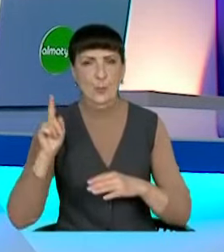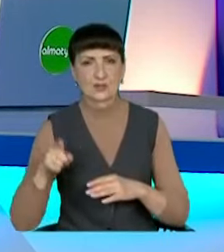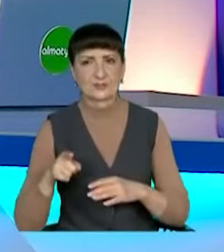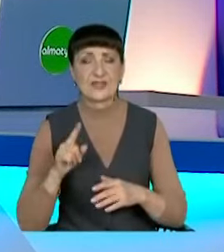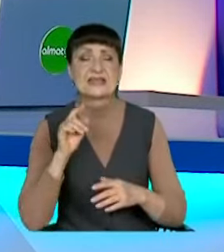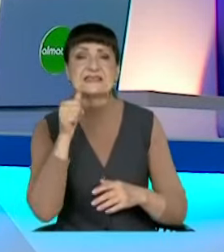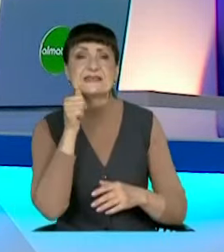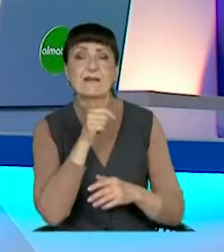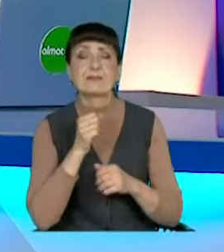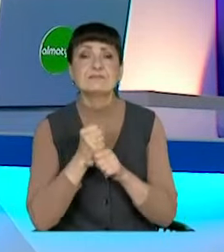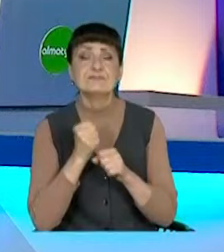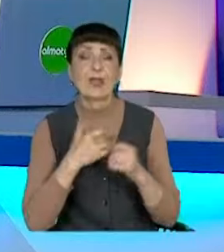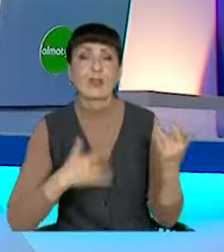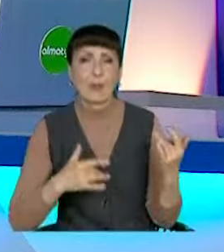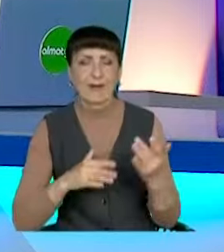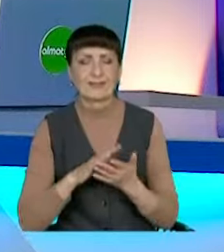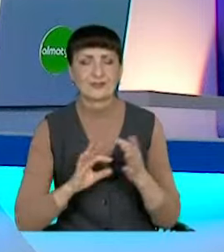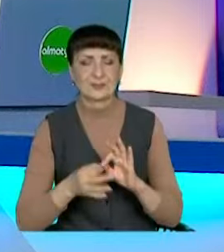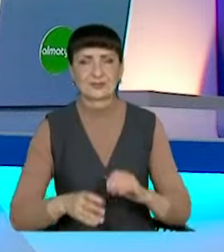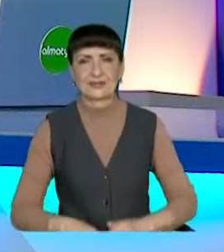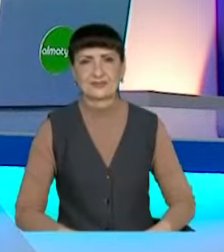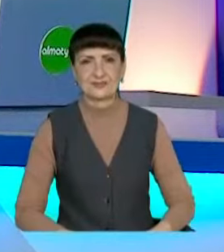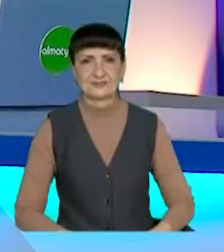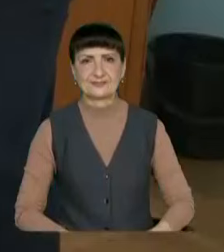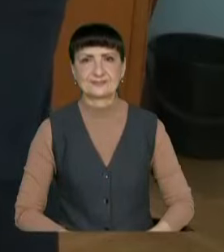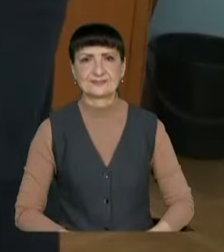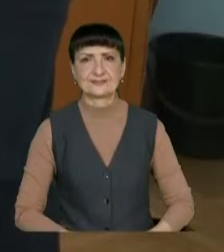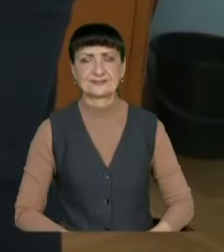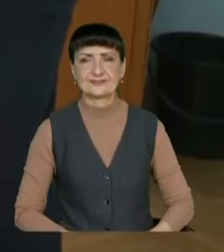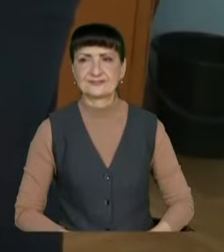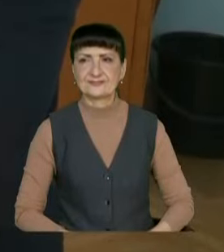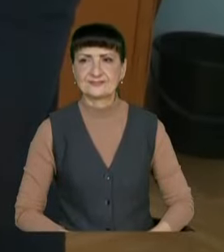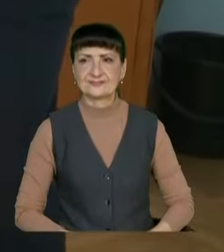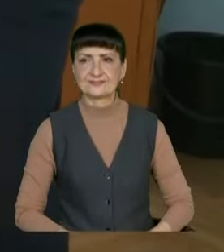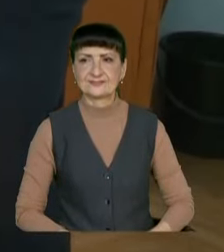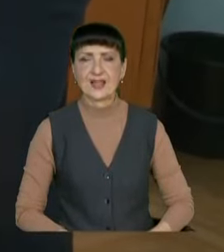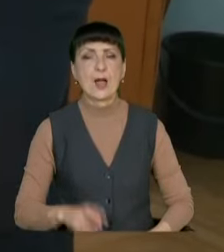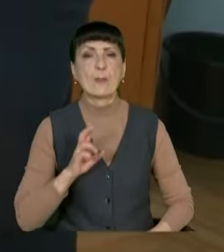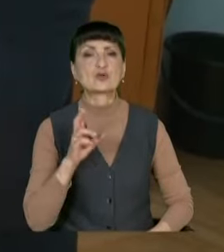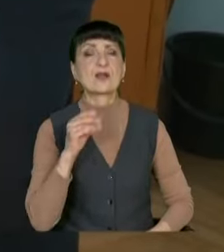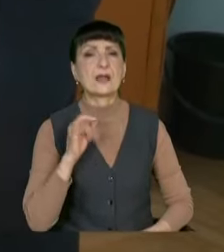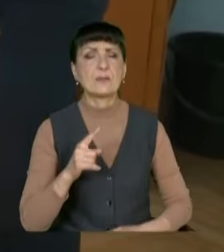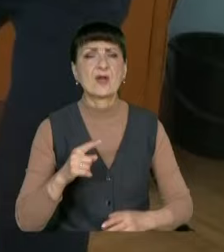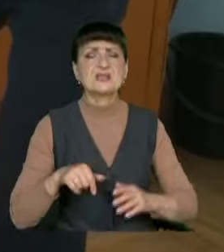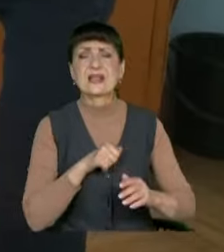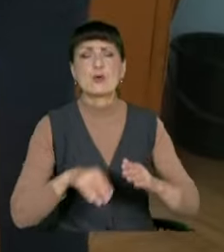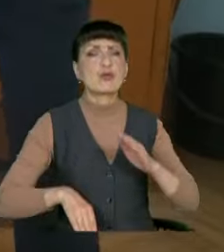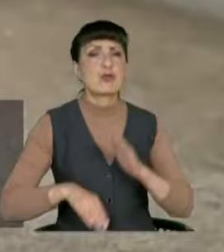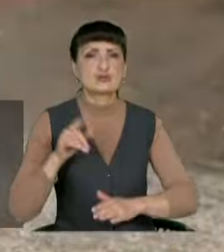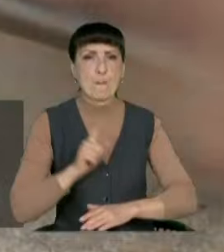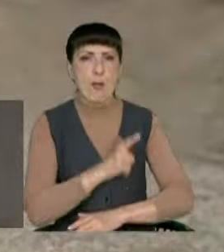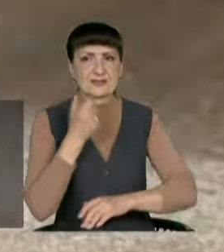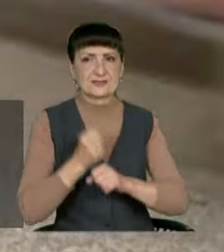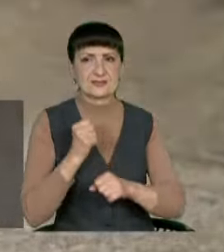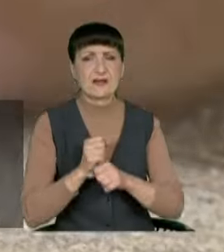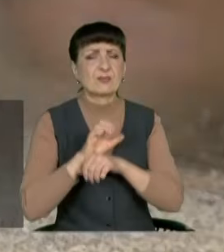Секреты изготовления у мастера узнавал Руслан Мухамедияров. Баужан Каримов – один из лучших мастеров в регионе. Его инструменты отправляют